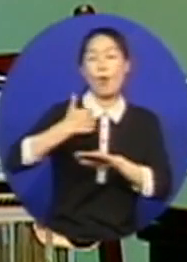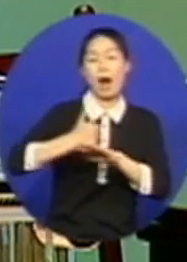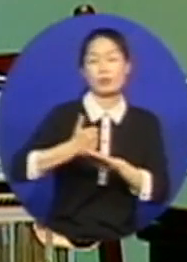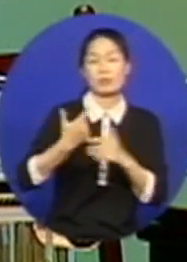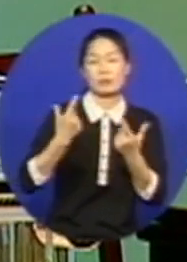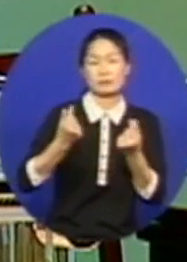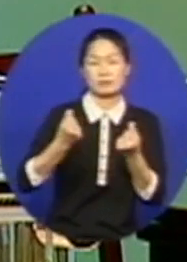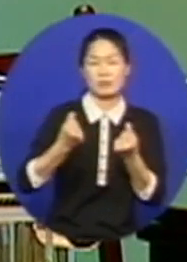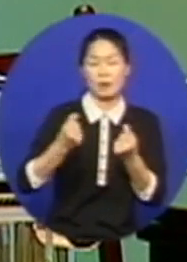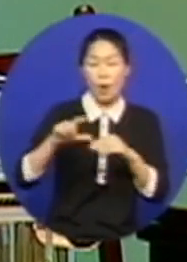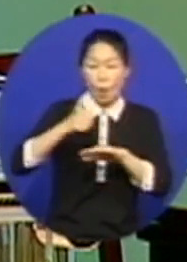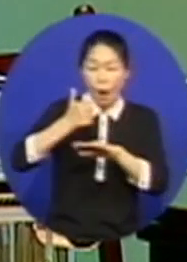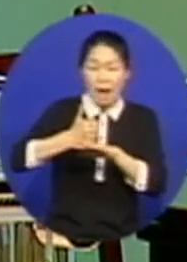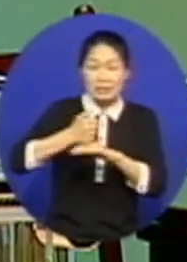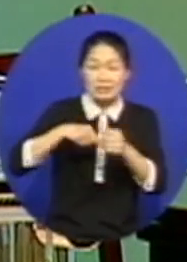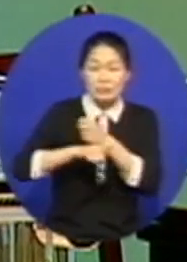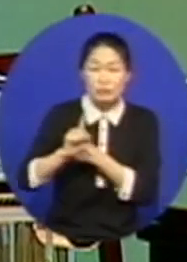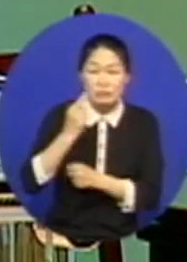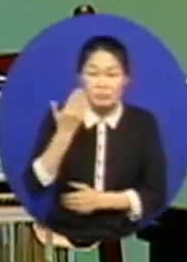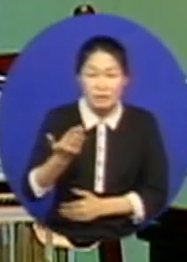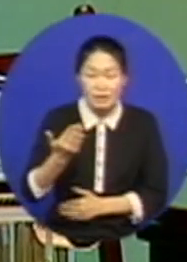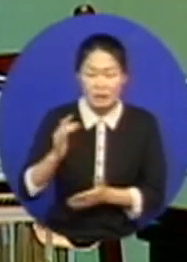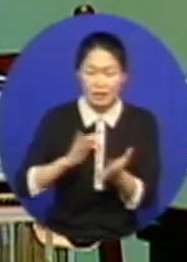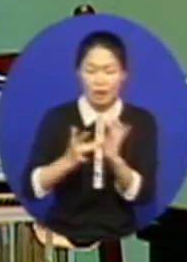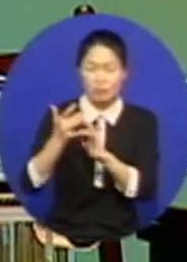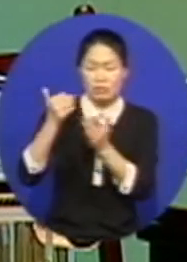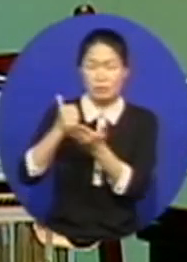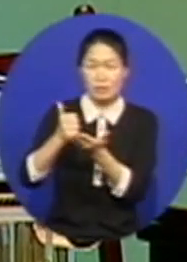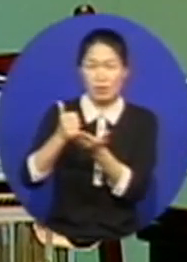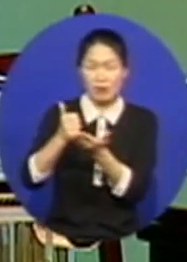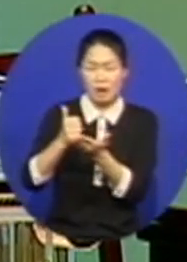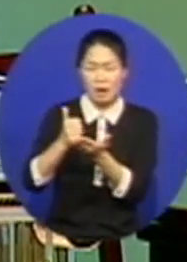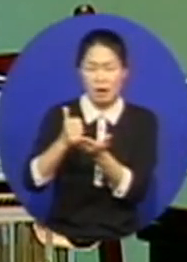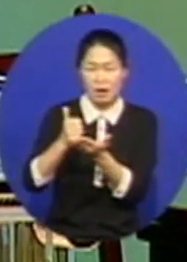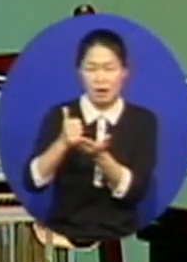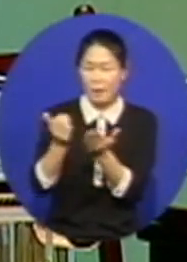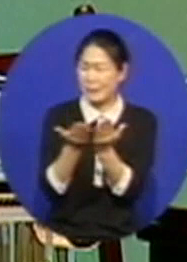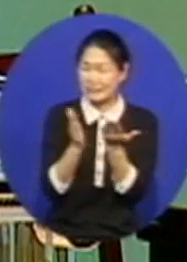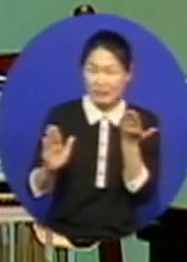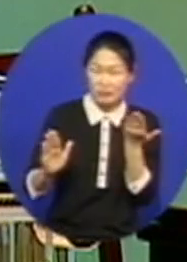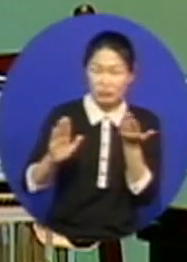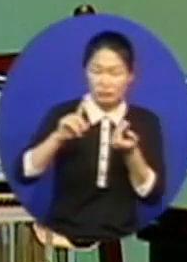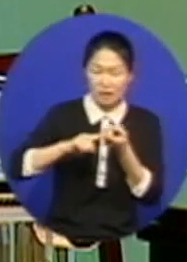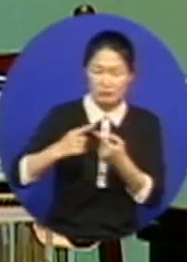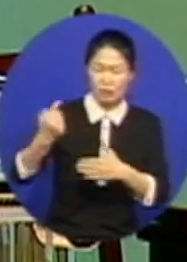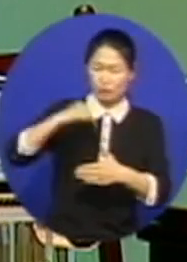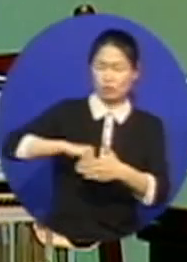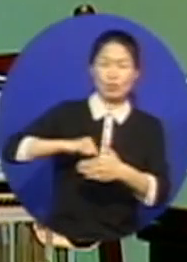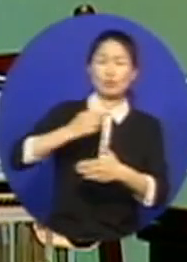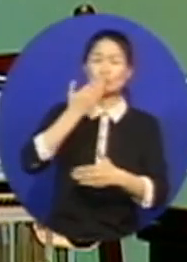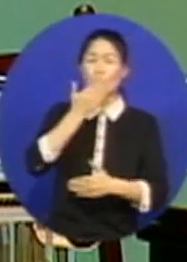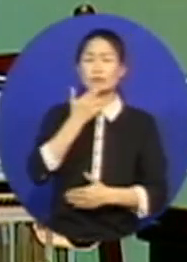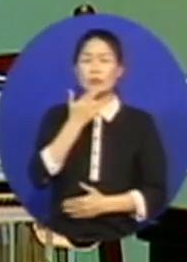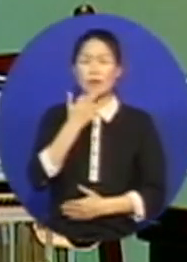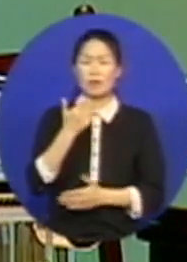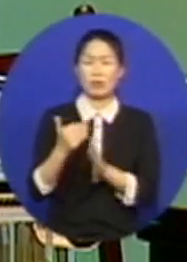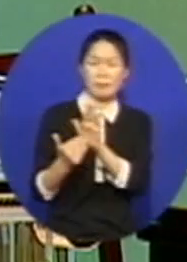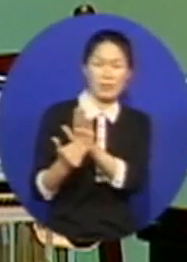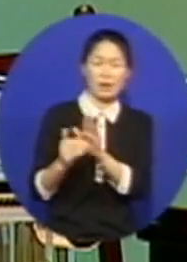마음의 왕이시다 는 말이 뭐죠 예수님 하고 안 맞는 것은 둘 수가 없어요